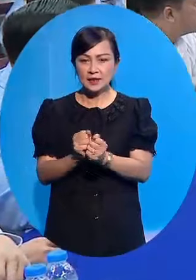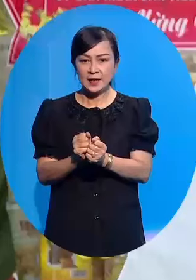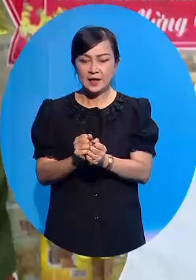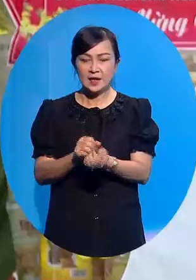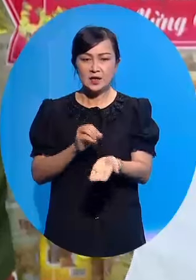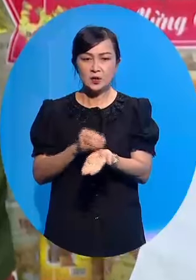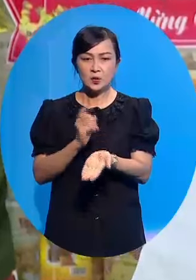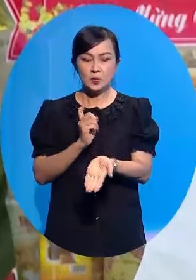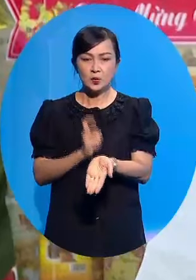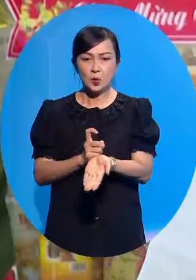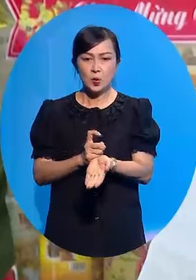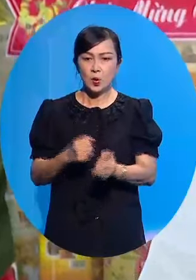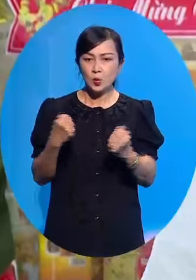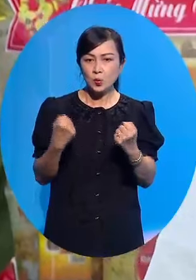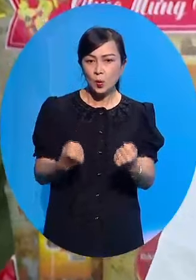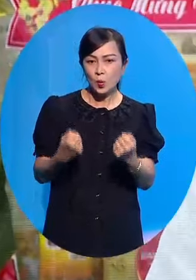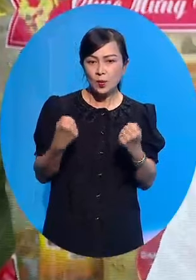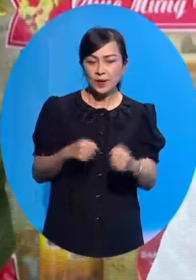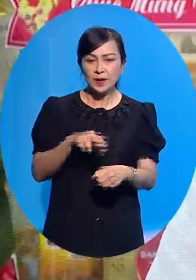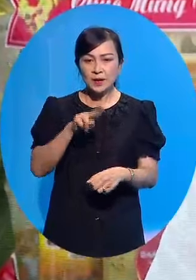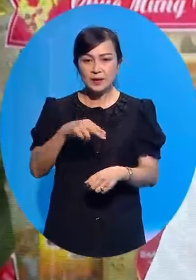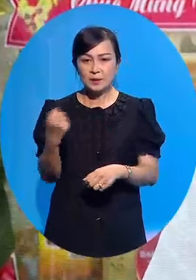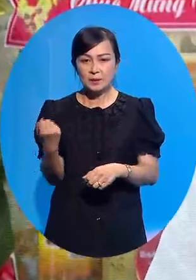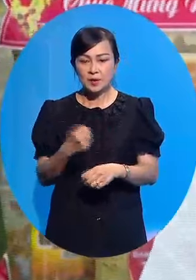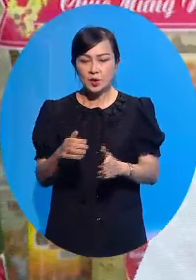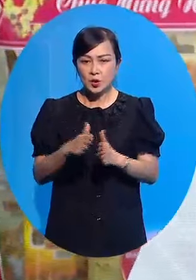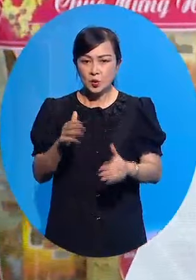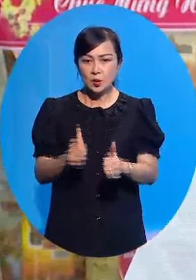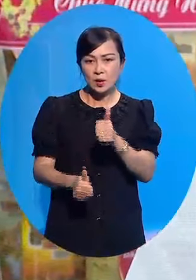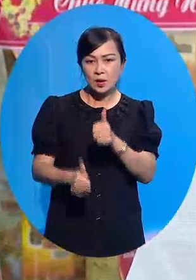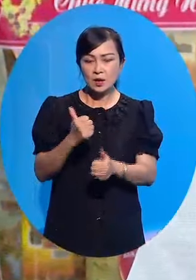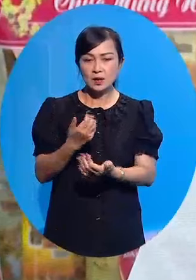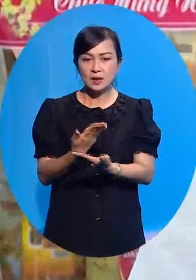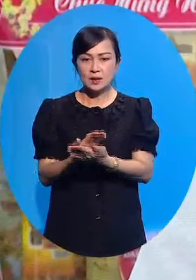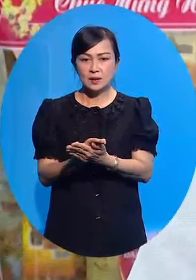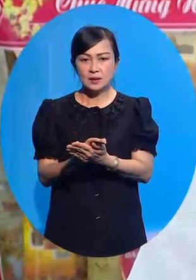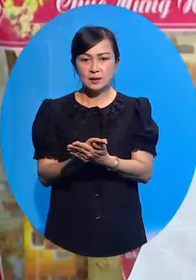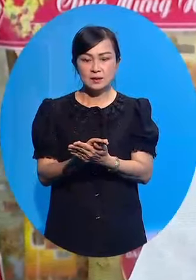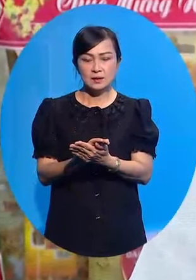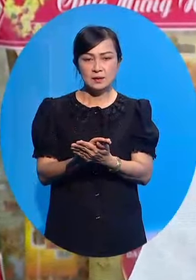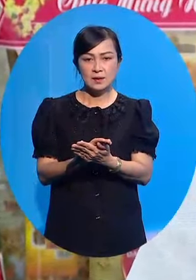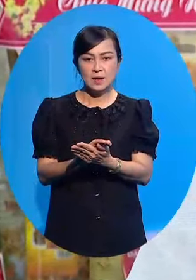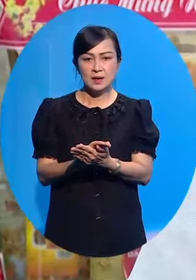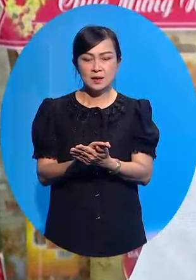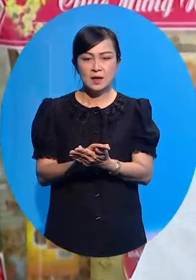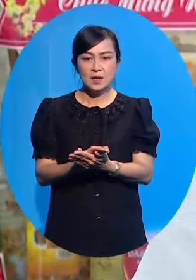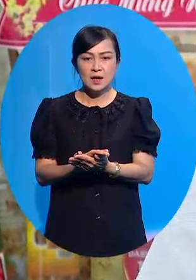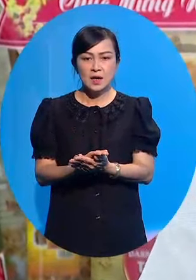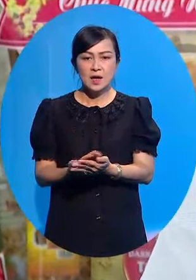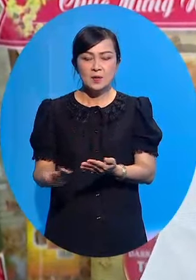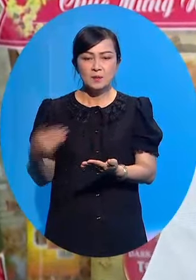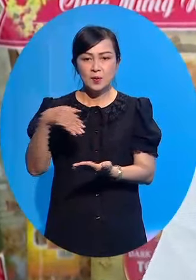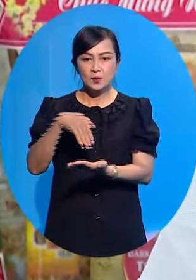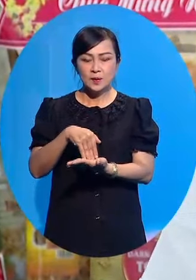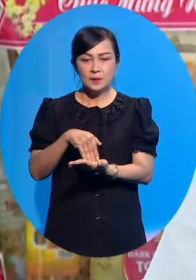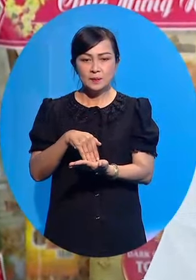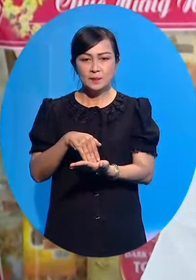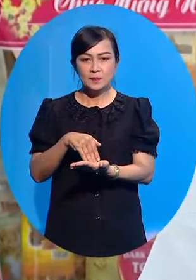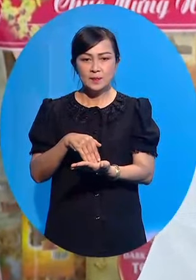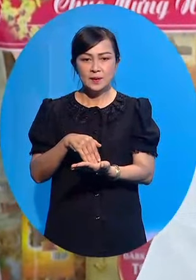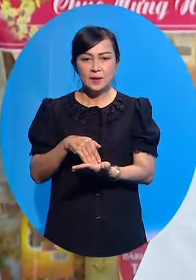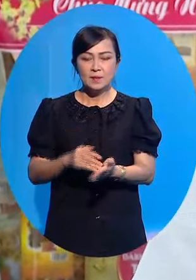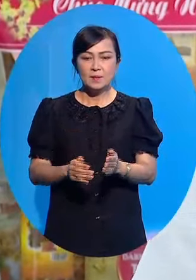chưa đủ. Chúng ta cố gắng làm sao chúng ta chăm lo được nó nhiều hơn, để coi như chúng ta bù đắp, chúng ta đền đáp